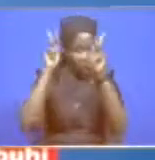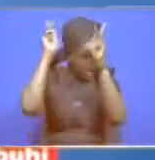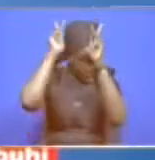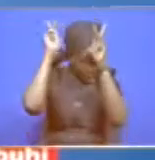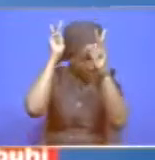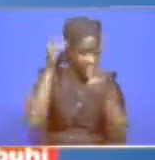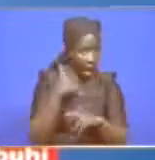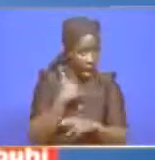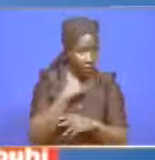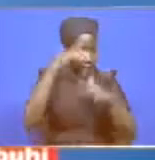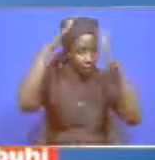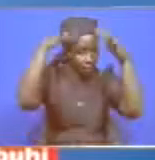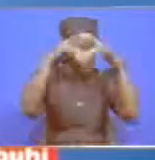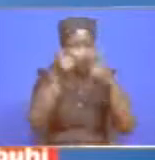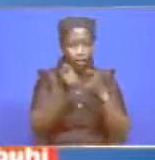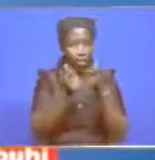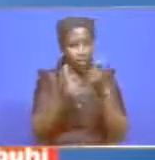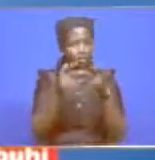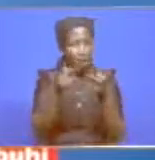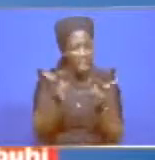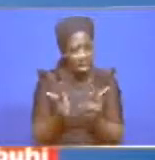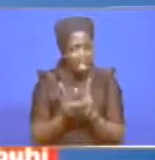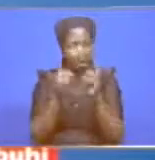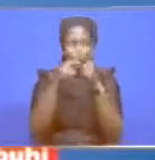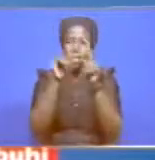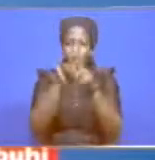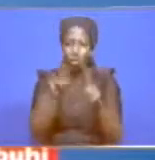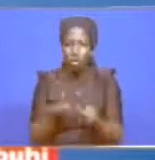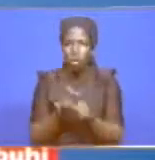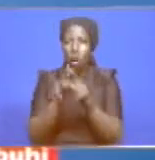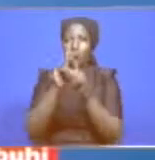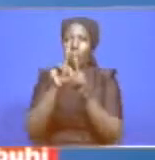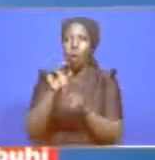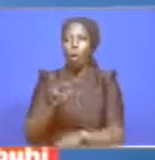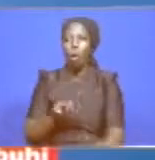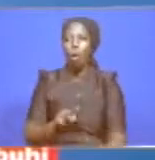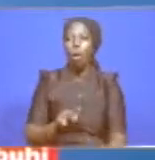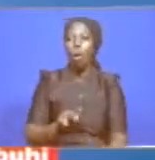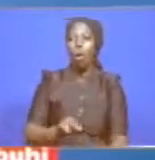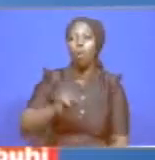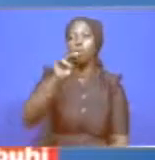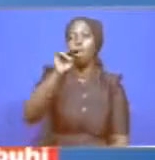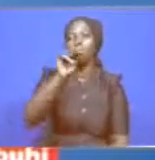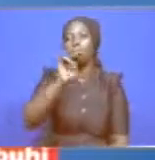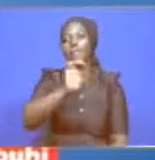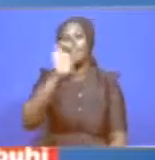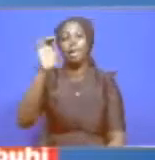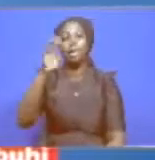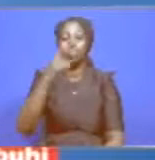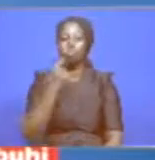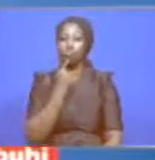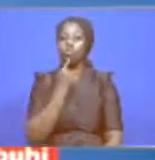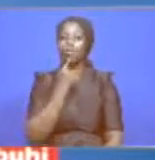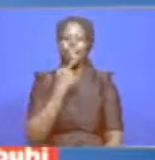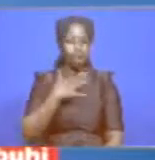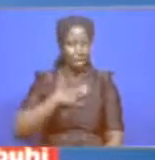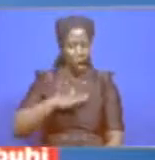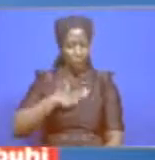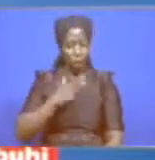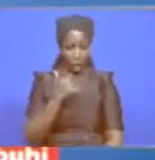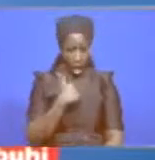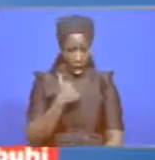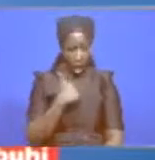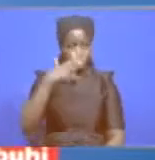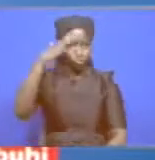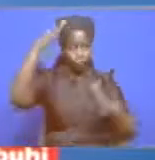mvua katika maeneo machache, ilhali katika sehemu za kaskazini magharibi mwa nchi, Turkana, Samburu, kutakuwa na vipindi vya jua,